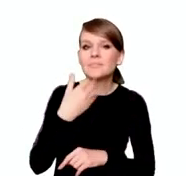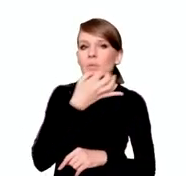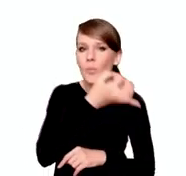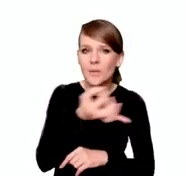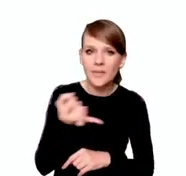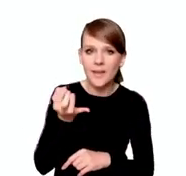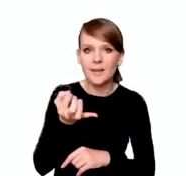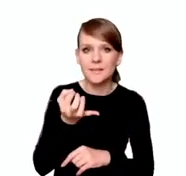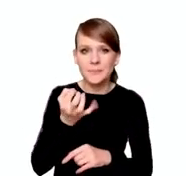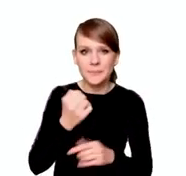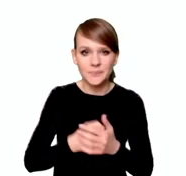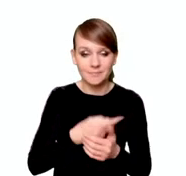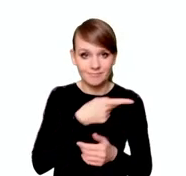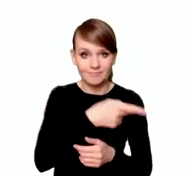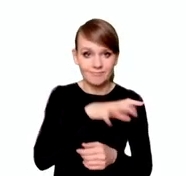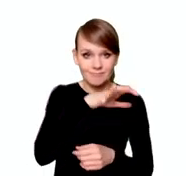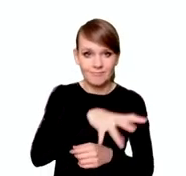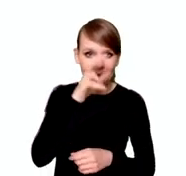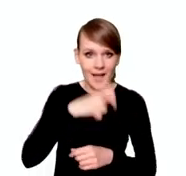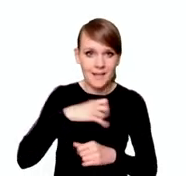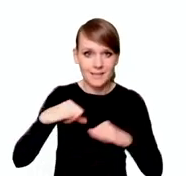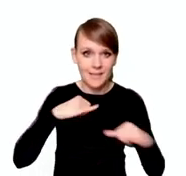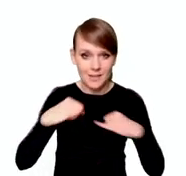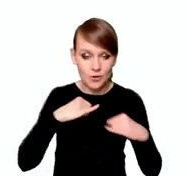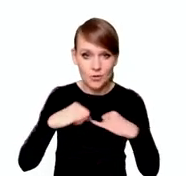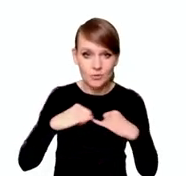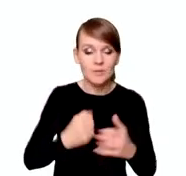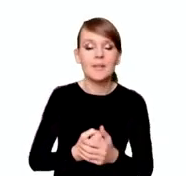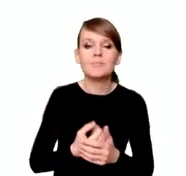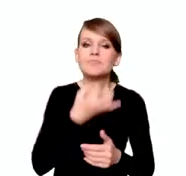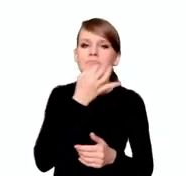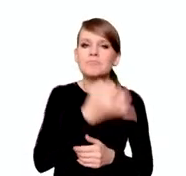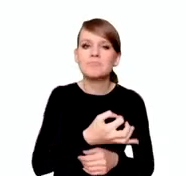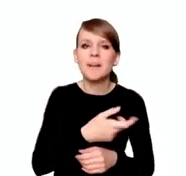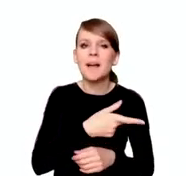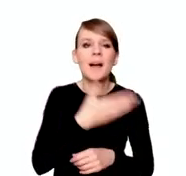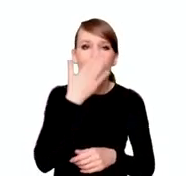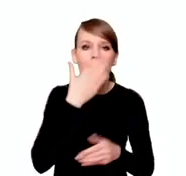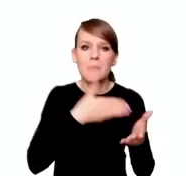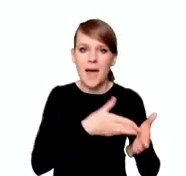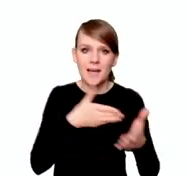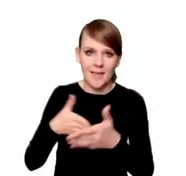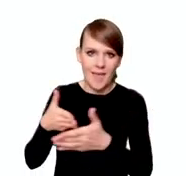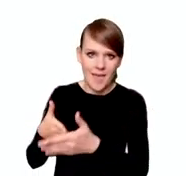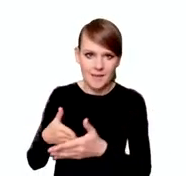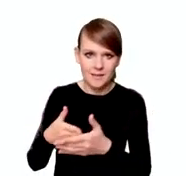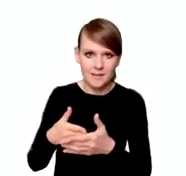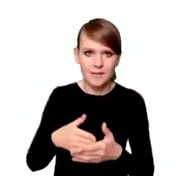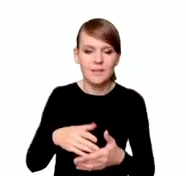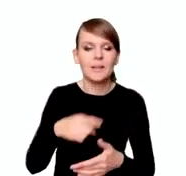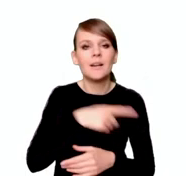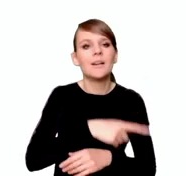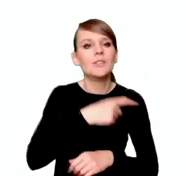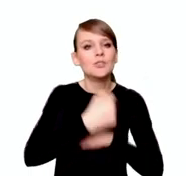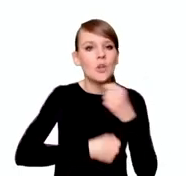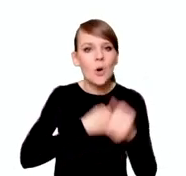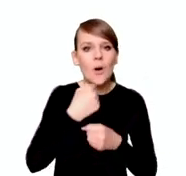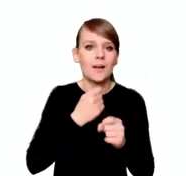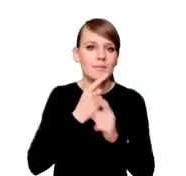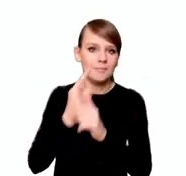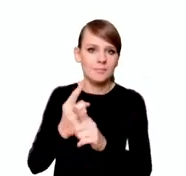badaną kadrę zarządzającą uczelnią o bariery prowadzenia działań zgodnej z koncepcją społecznej odpowiedzialności i